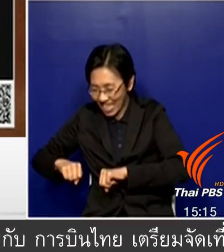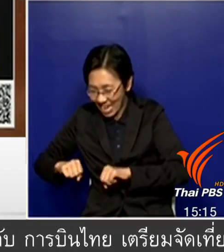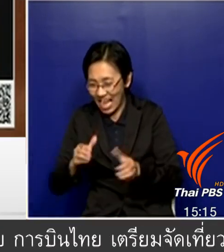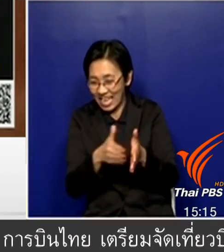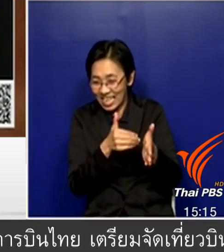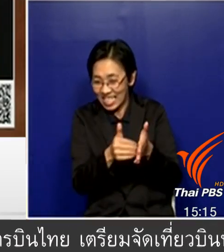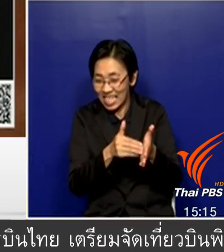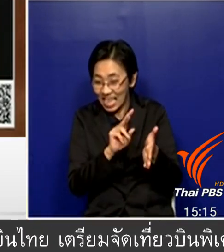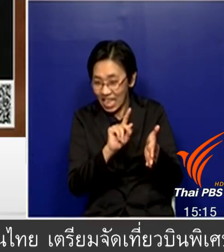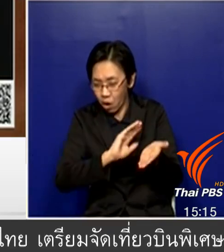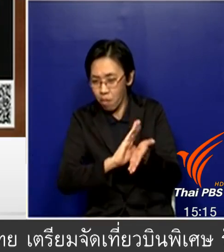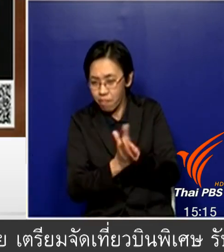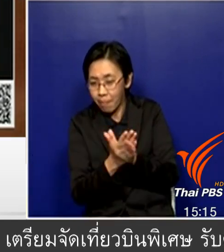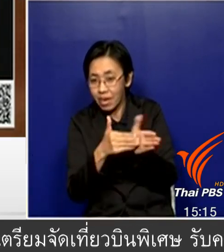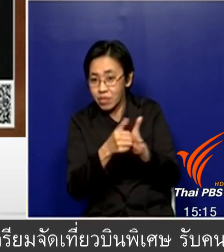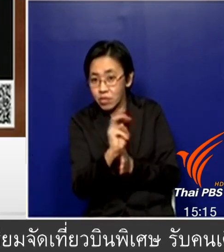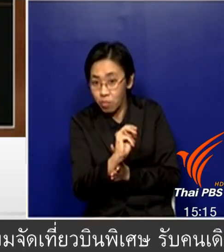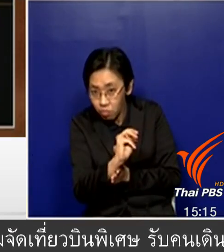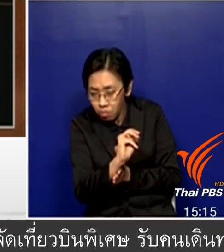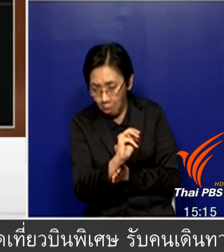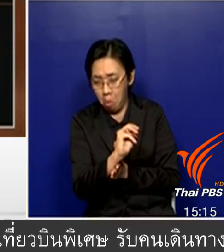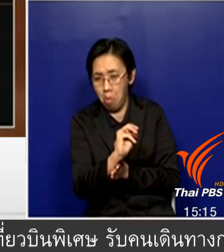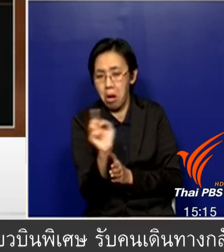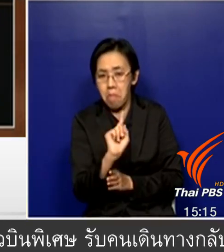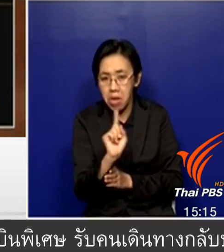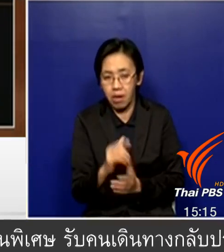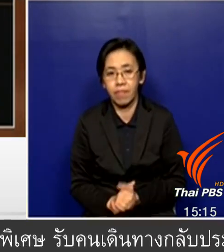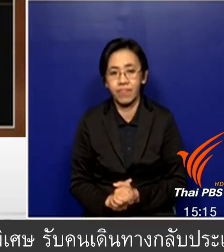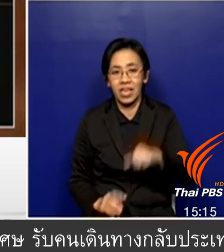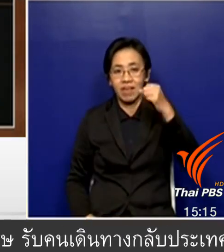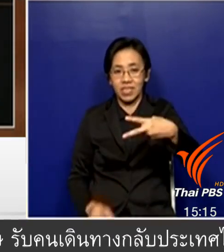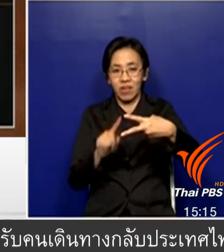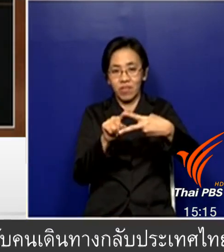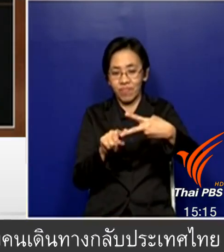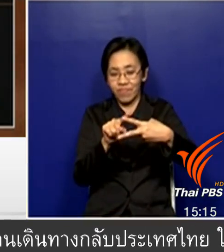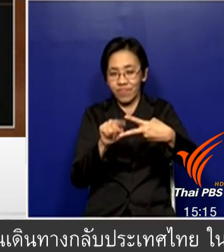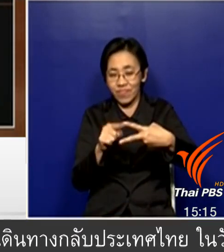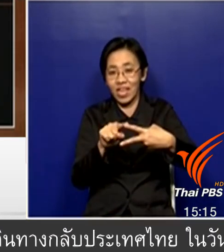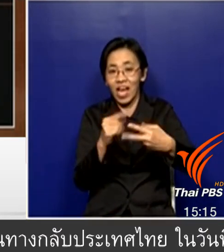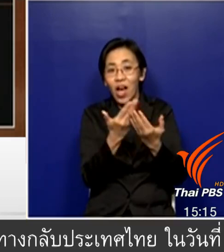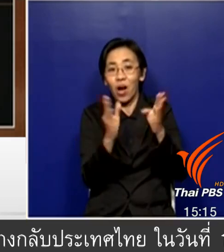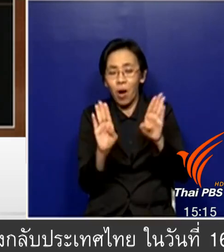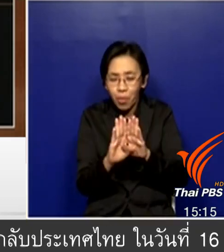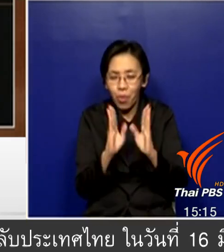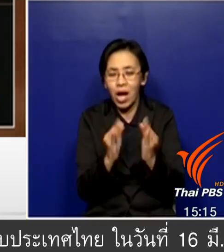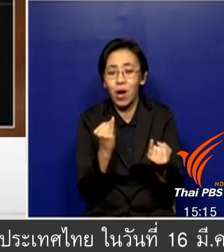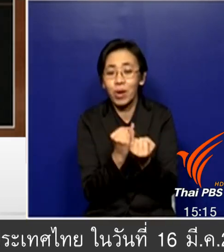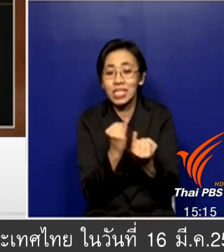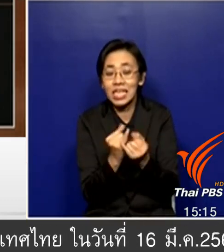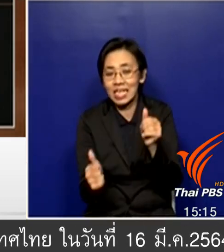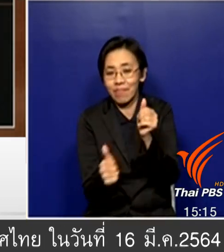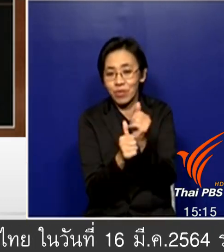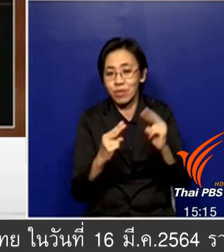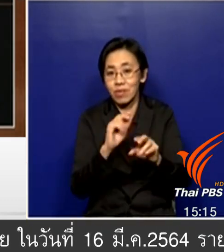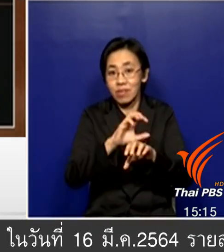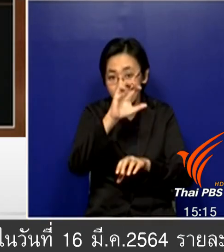พบการทำที่ดิน 2 กมใหญๆครับกลมแรกคือกลมเคลอขายคอบครัวคนคลายชิดในนิปน์บุญาม